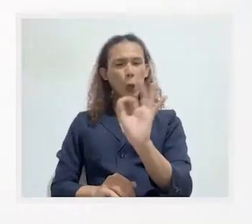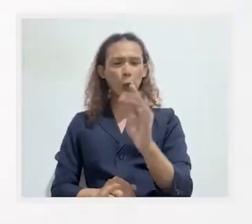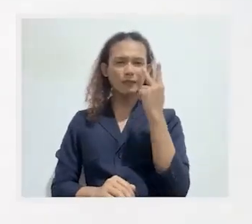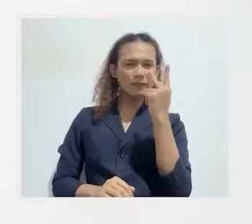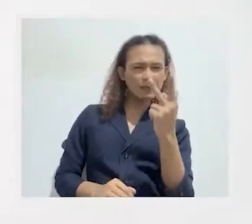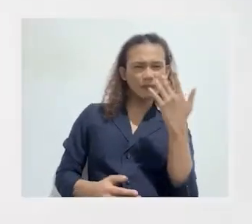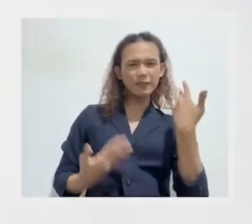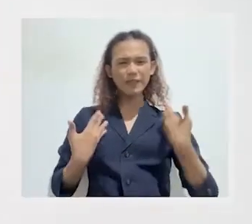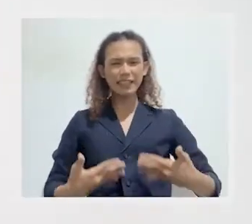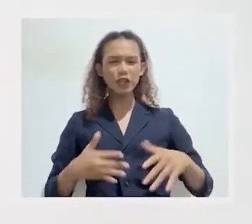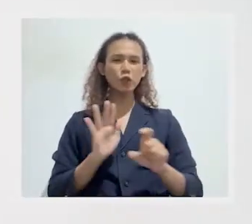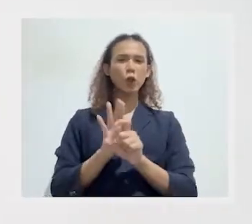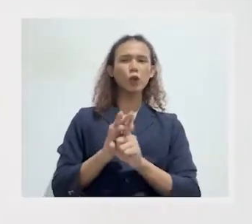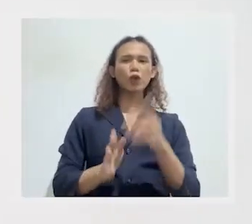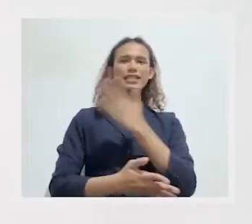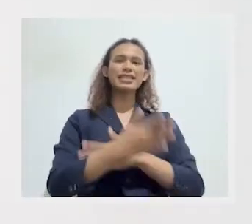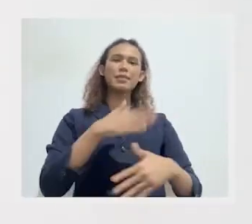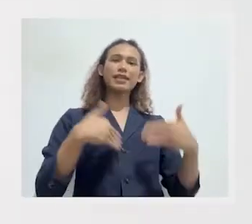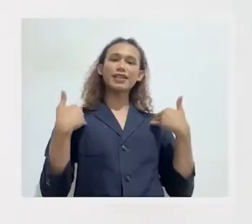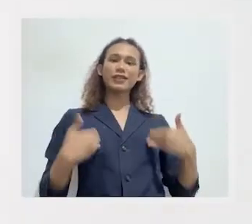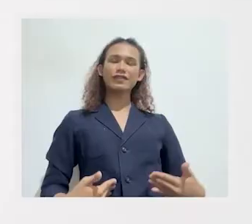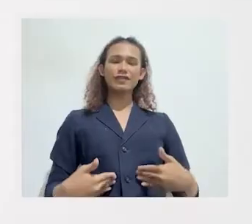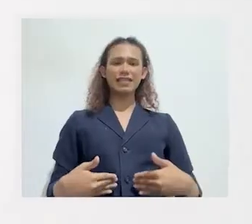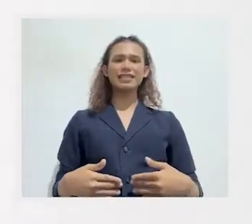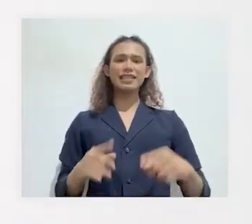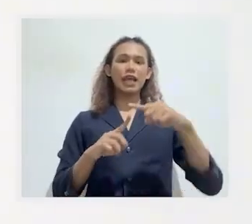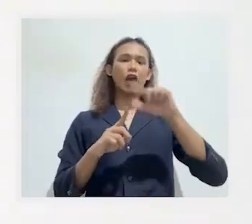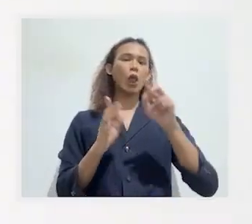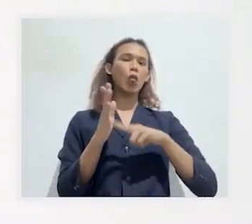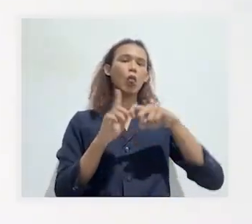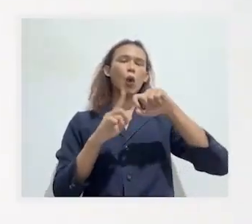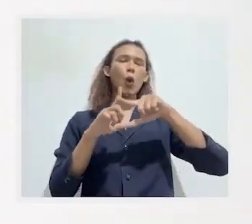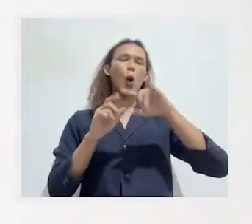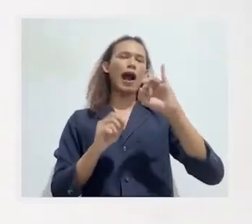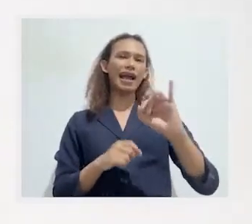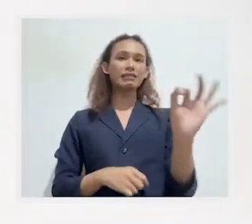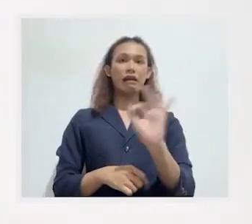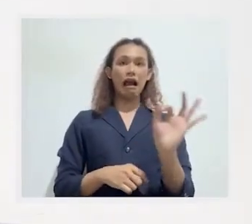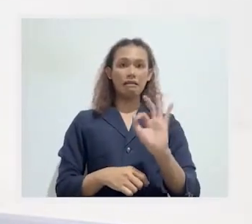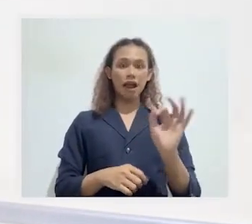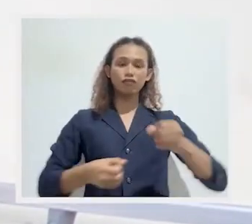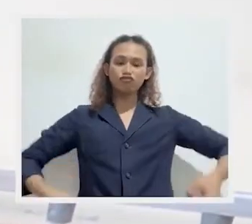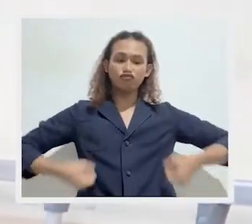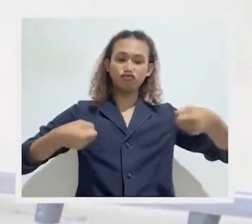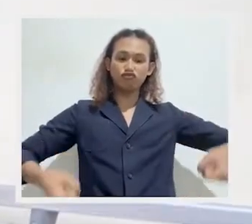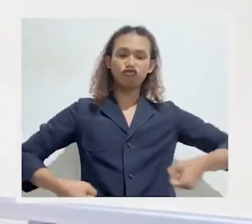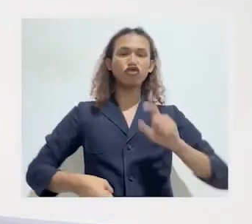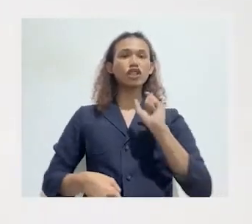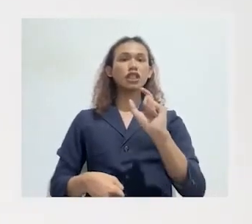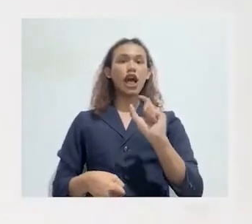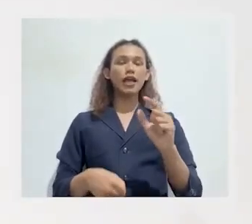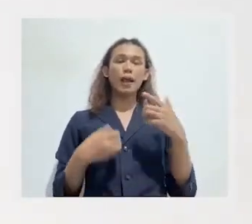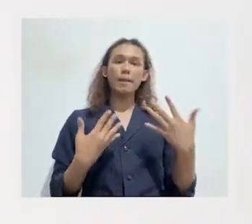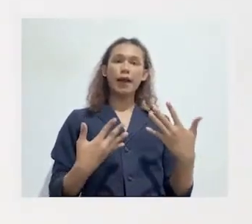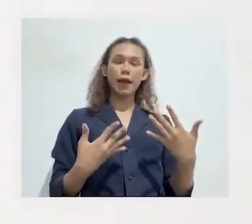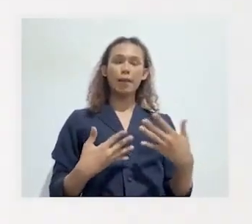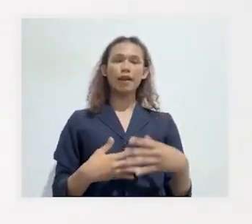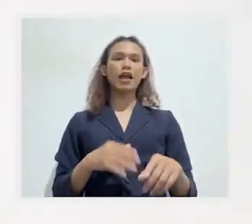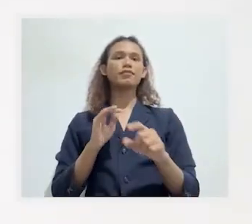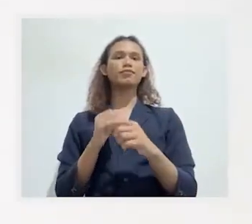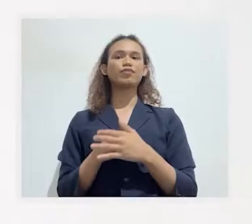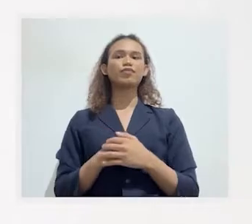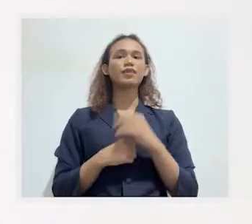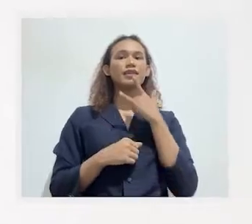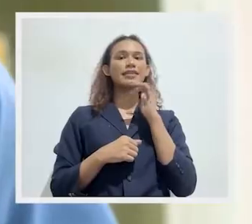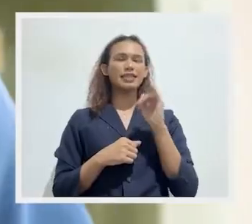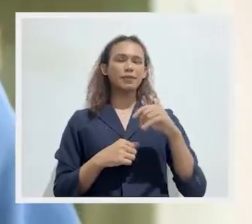dahulu. Untuk disabilitas fisik yang tidak memiliki tungkai atau atrofi tungkai, pengukuran tinggi badan dilakukan